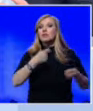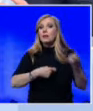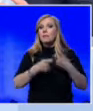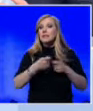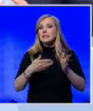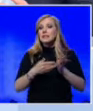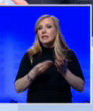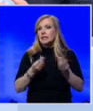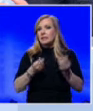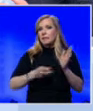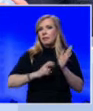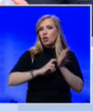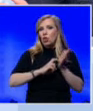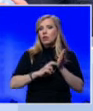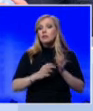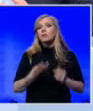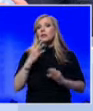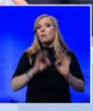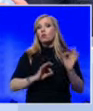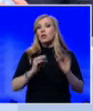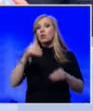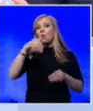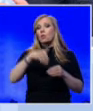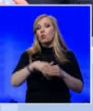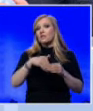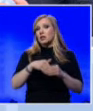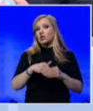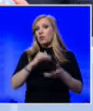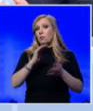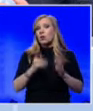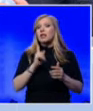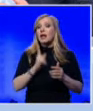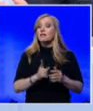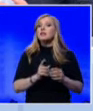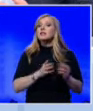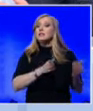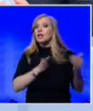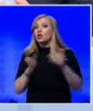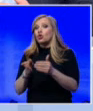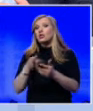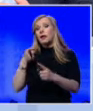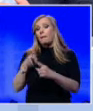тока са били 3% от брутния вътрешен продукт и трябва по-правилно да се насочат към бизнеса.